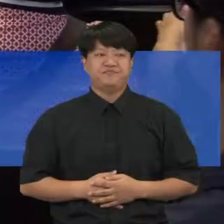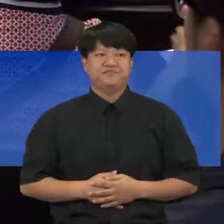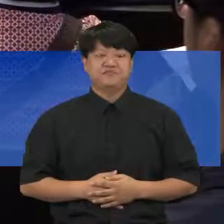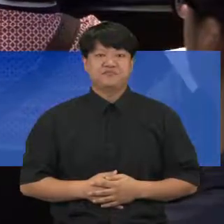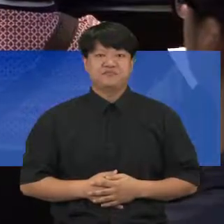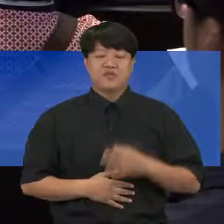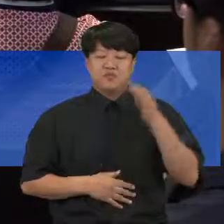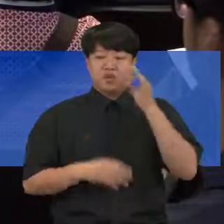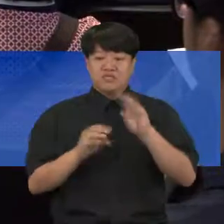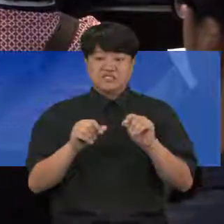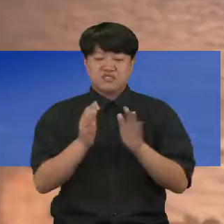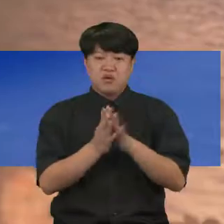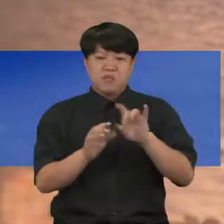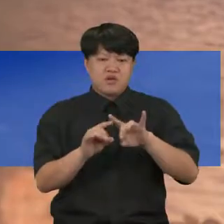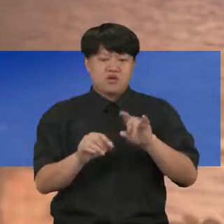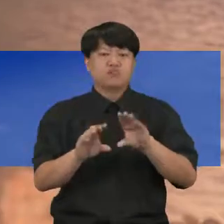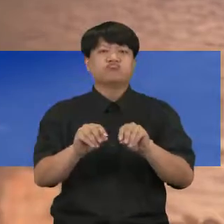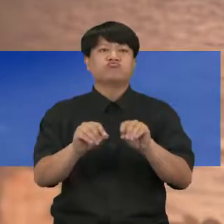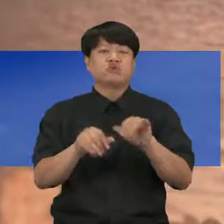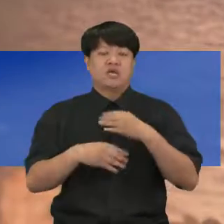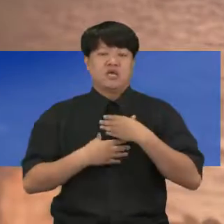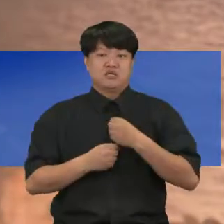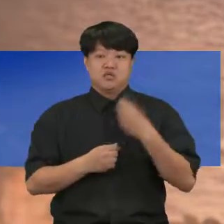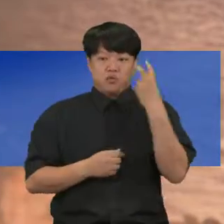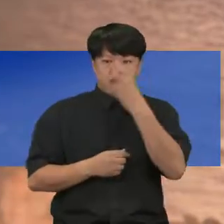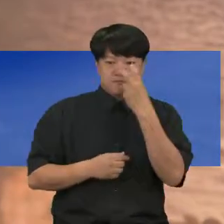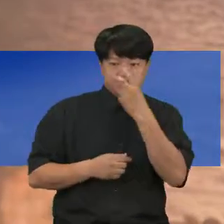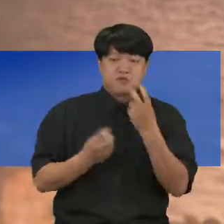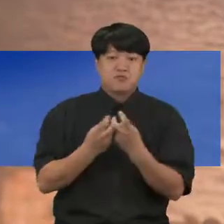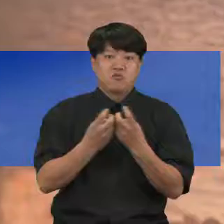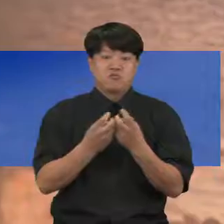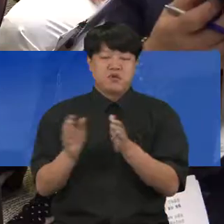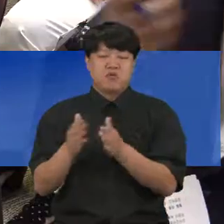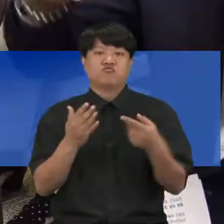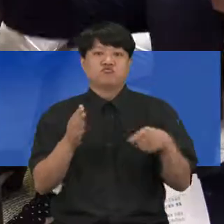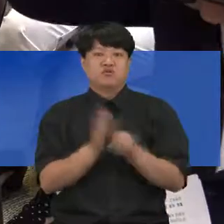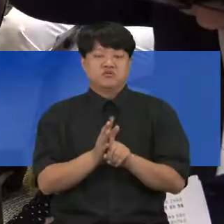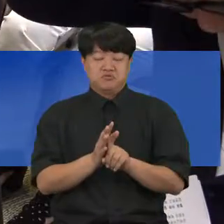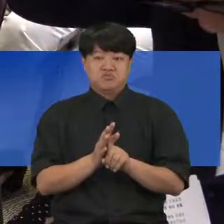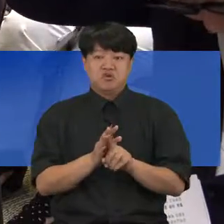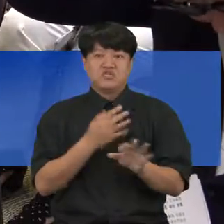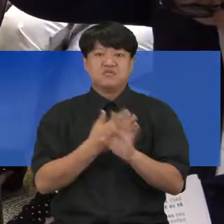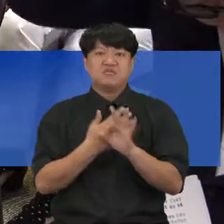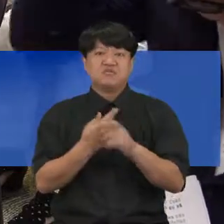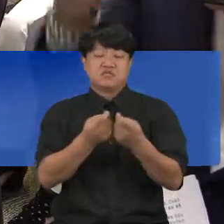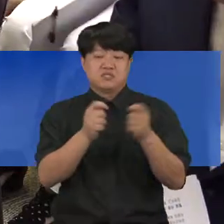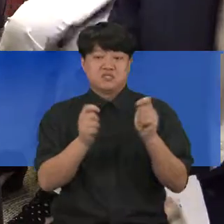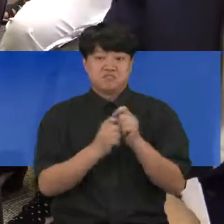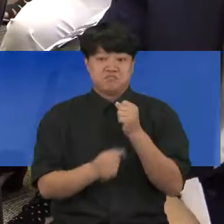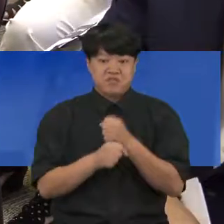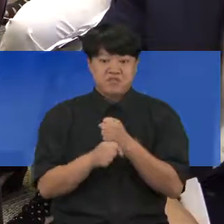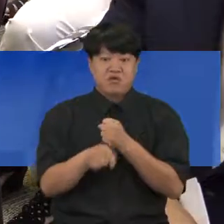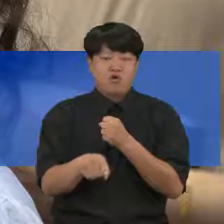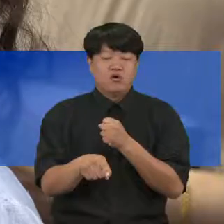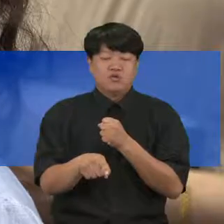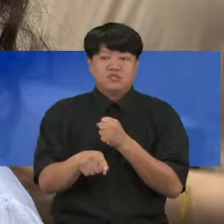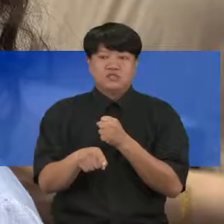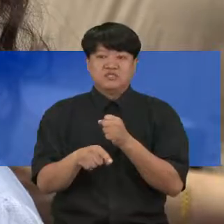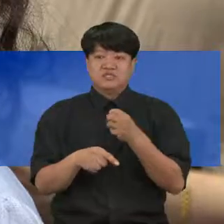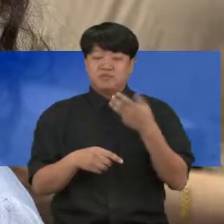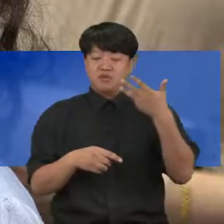포항 지열발전 부지의 안전한 관리방안 마련을 위해 정부가 구성한 포항 지열발전 부지 안정성 검토 tf 가